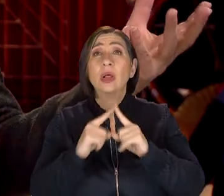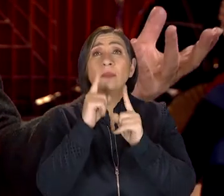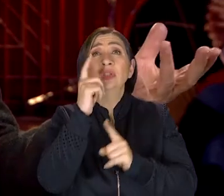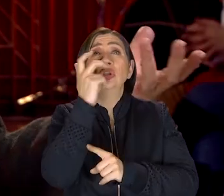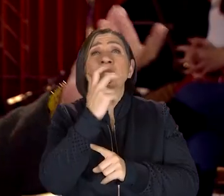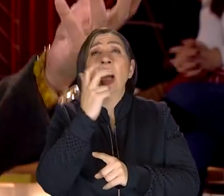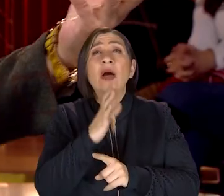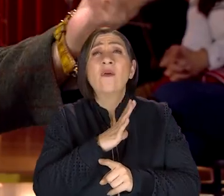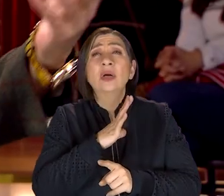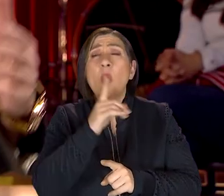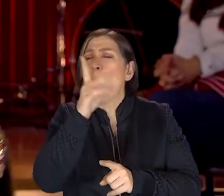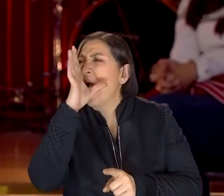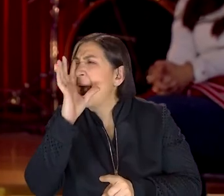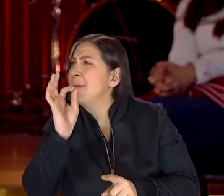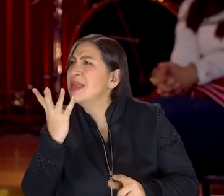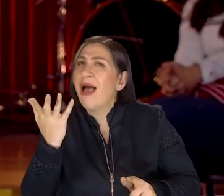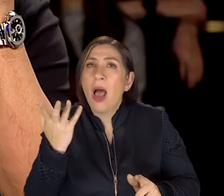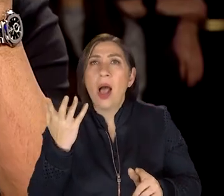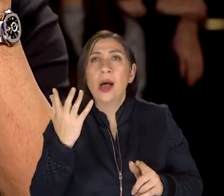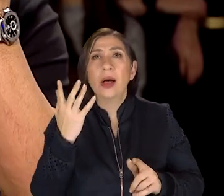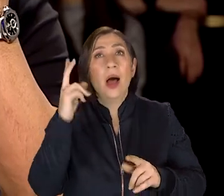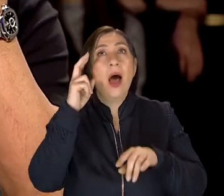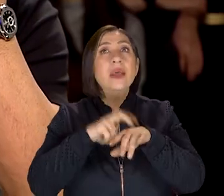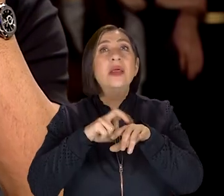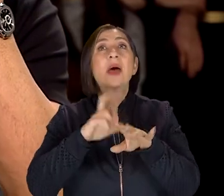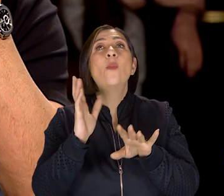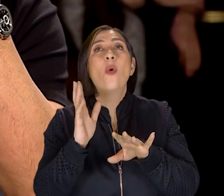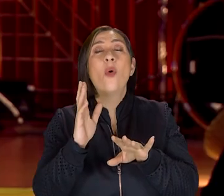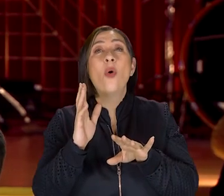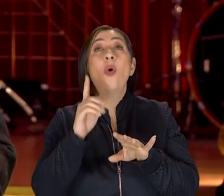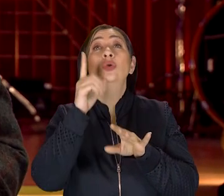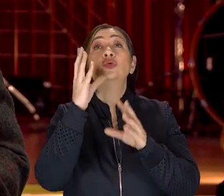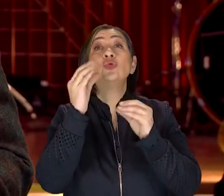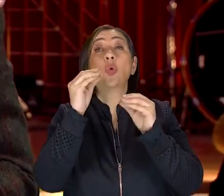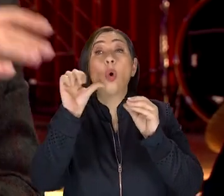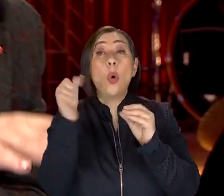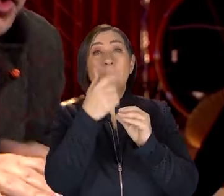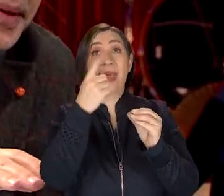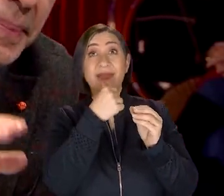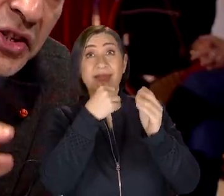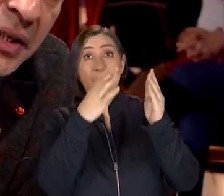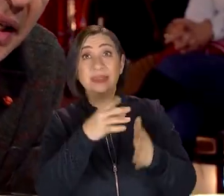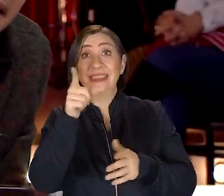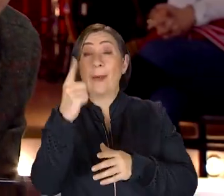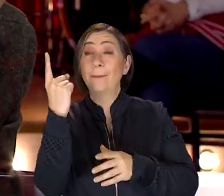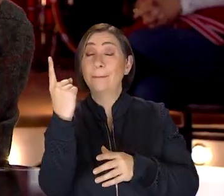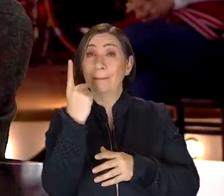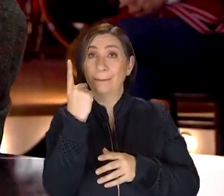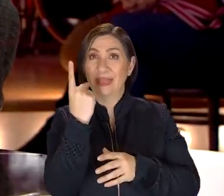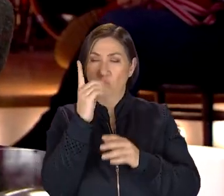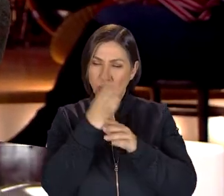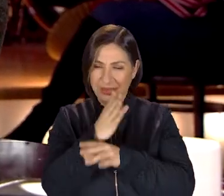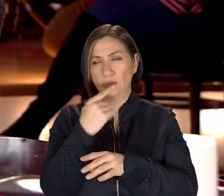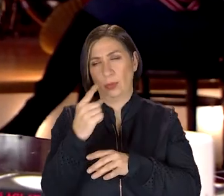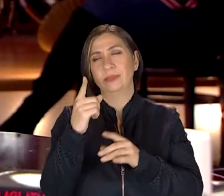şarkı vardı arada. O kimin ya filan. Anladın mı? Çünkü aslında büyük maden. Sen şimdi bir bak çok